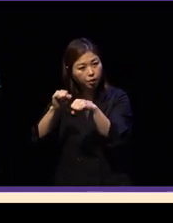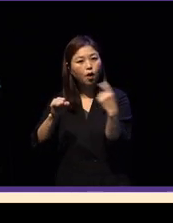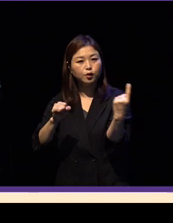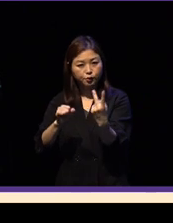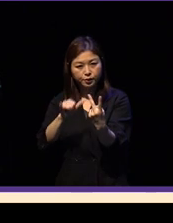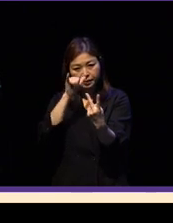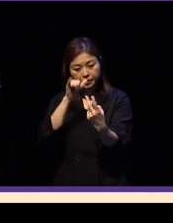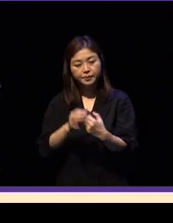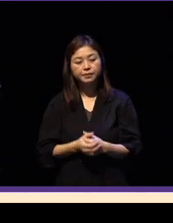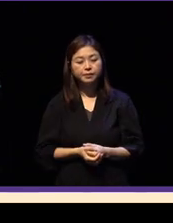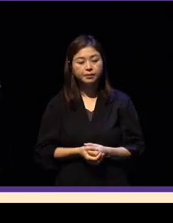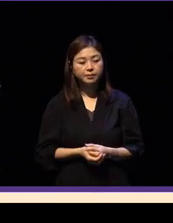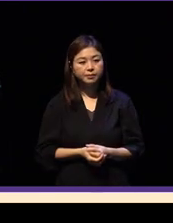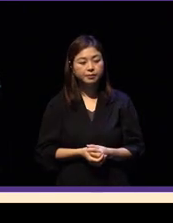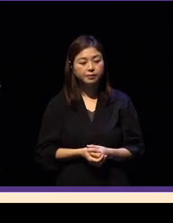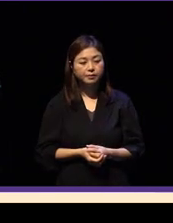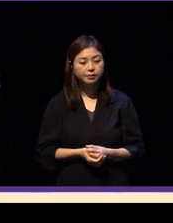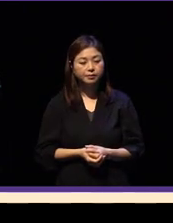예정입니다